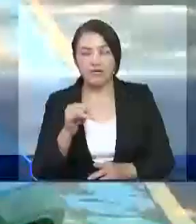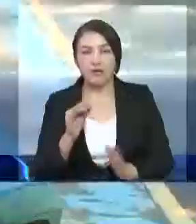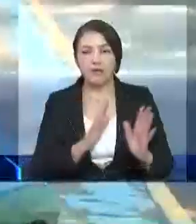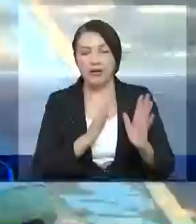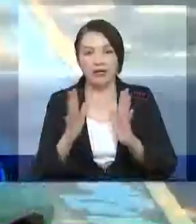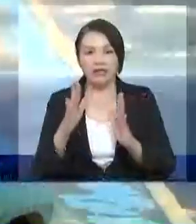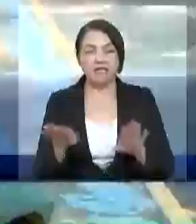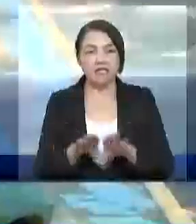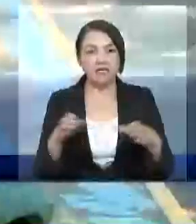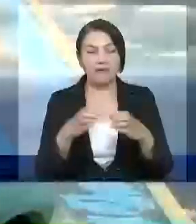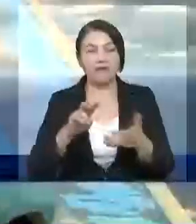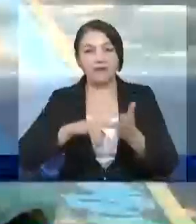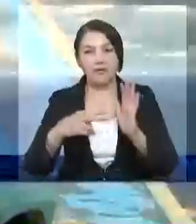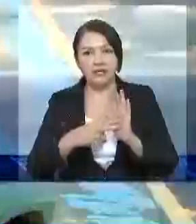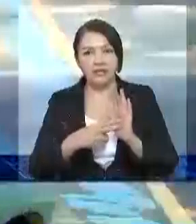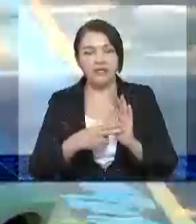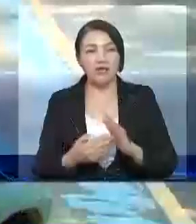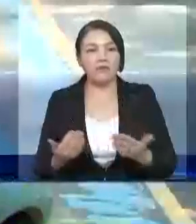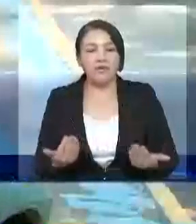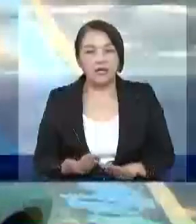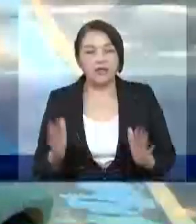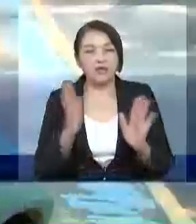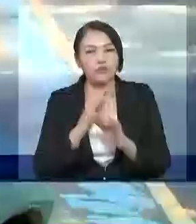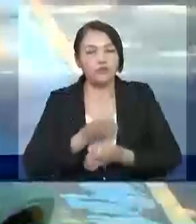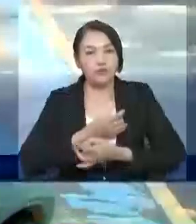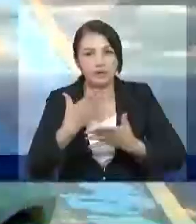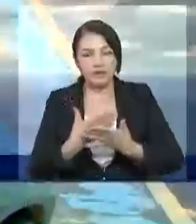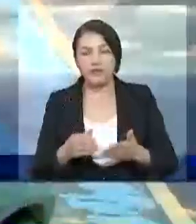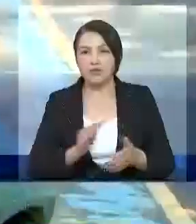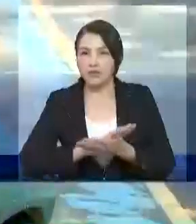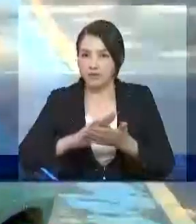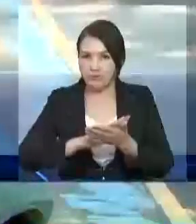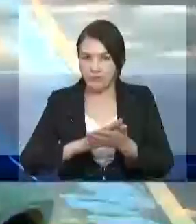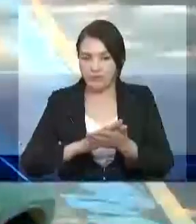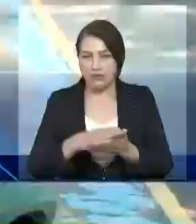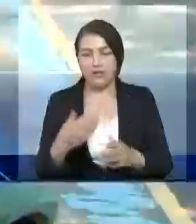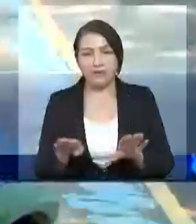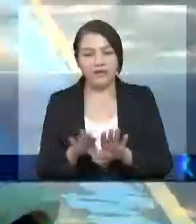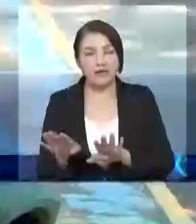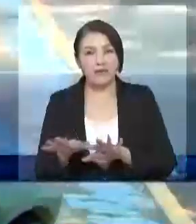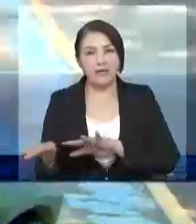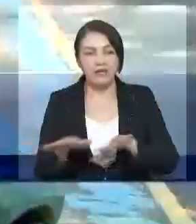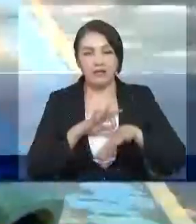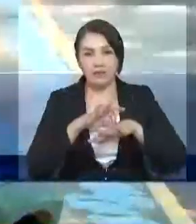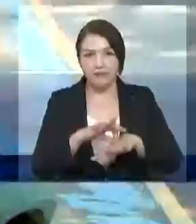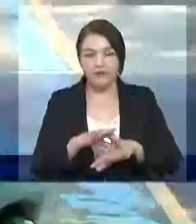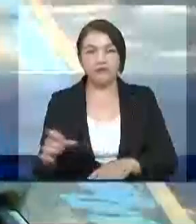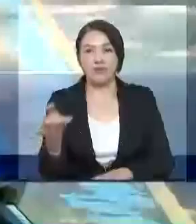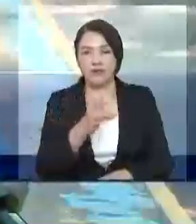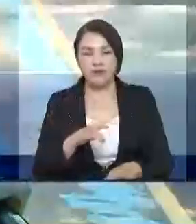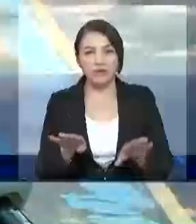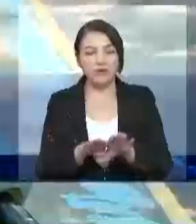триатлон-парка. Этой акцией мы планируем привить населению экологическую культуру, навести чистоту. Подобные мероприятия проводятся и в